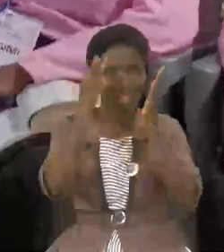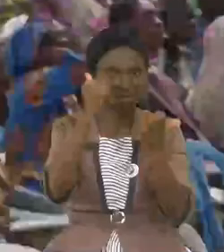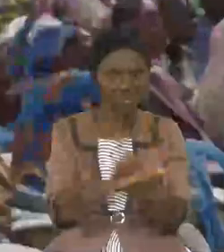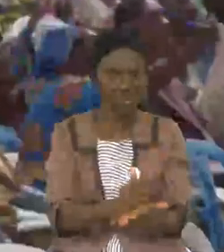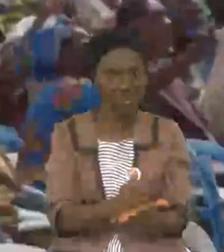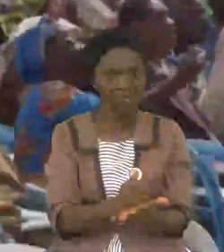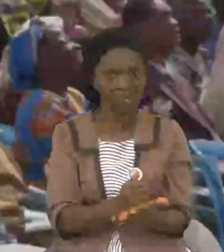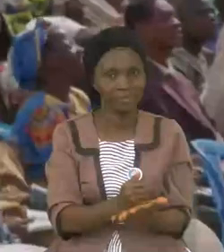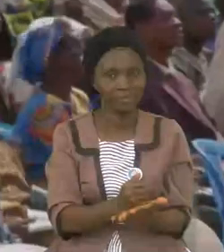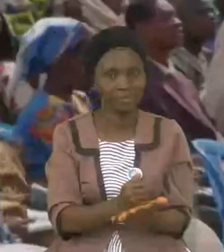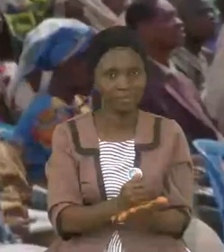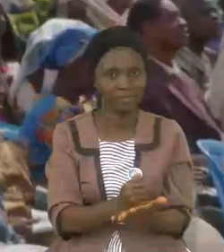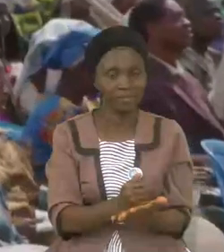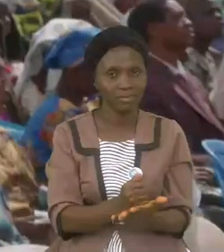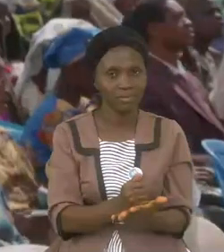nom de Jésus-Christ.